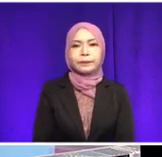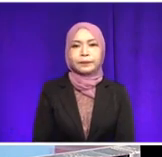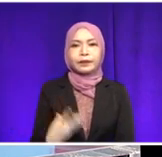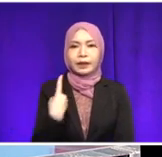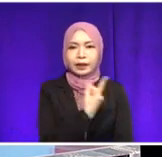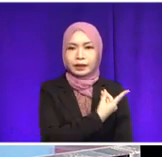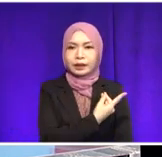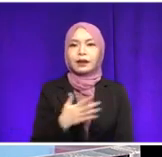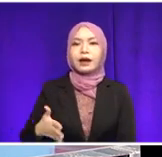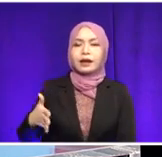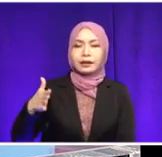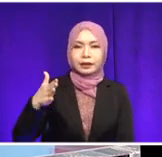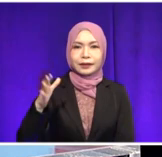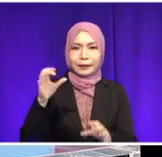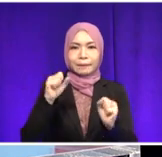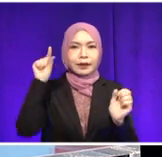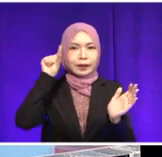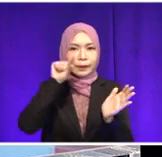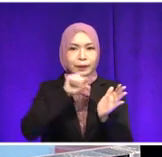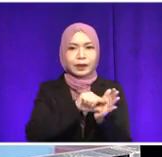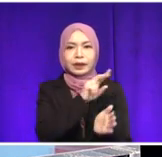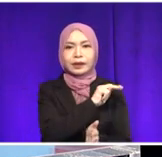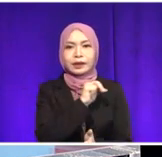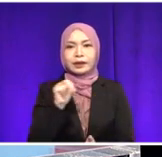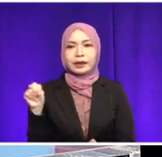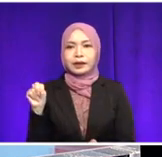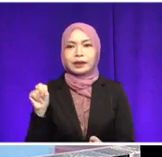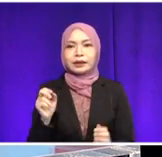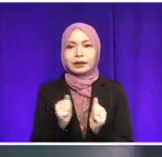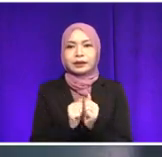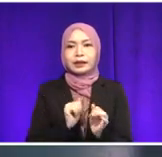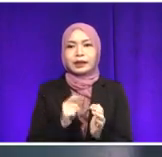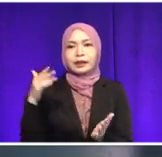akan gambaran tentang produk sebenarnya itu lebih jelas